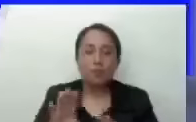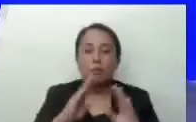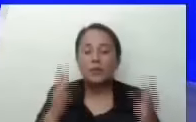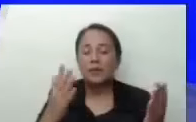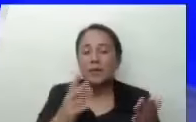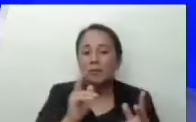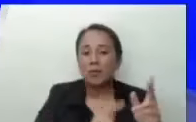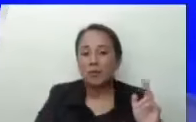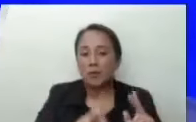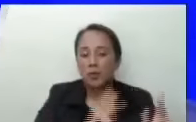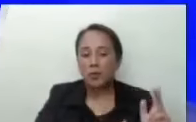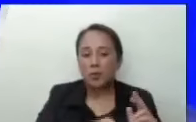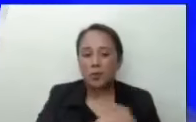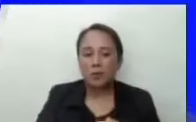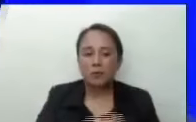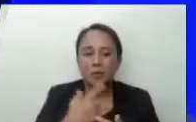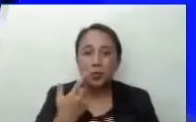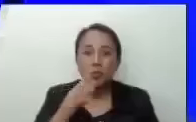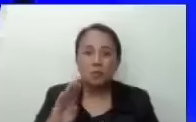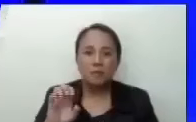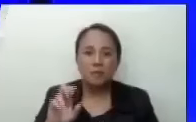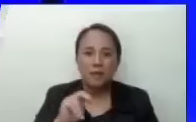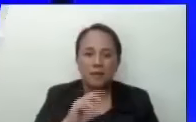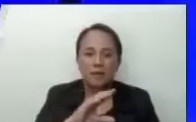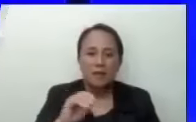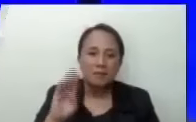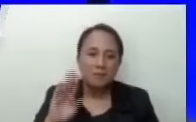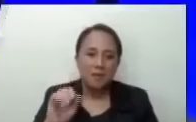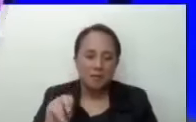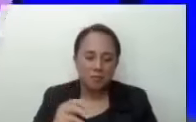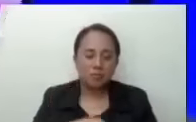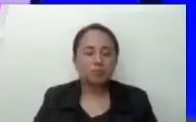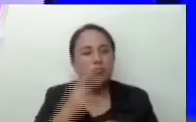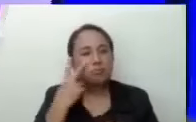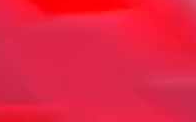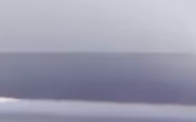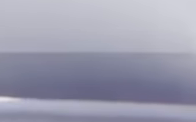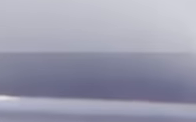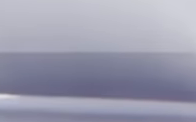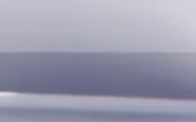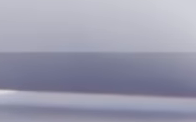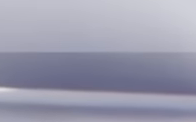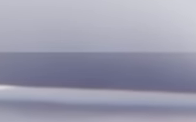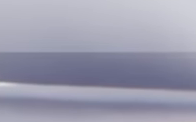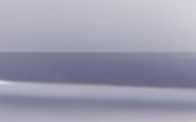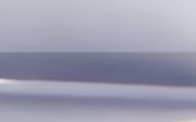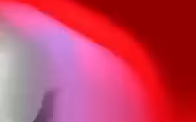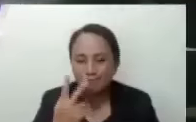Scott plus Ben and Ben ang heartfelt kantahan na yan silipin sa chika ni katti baya